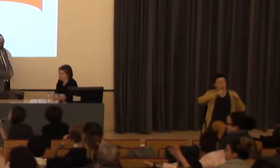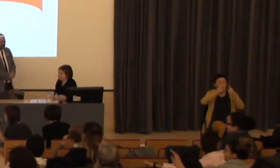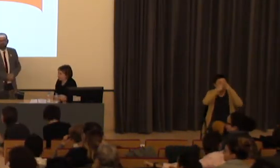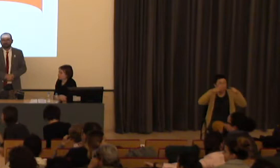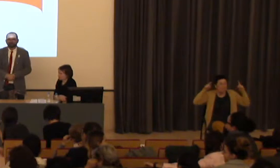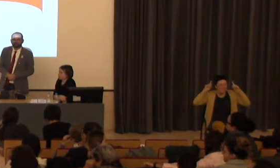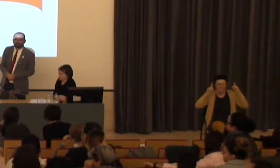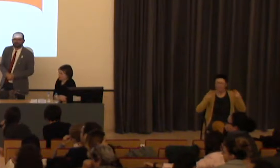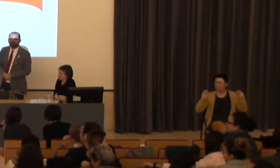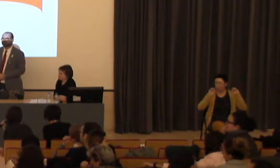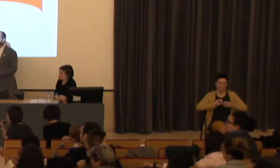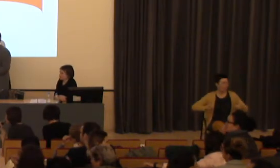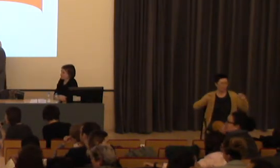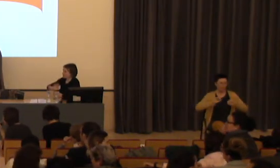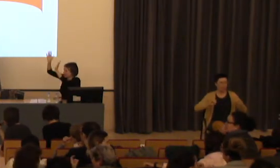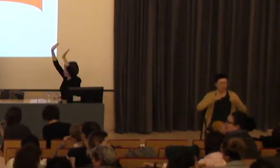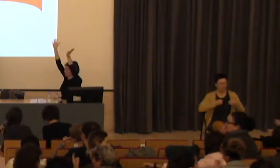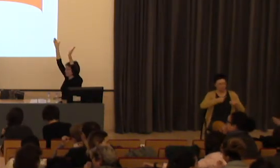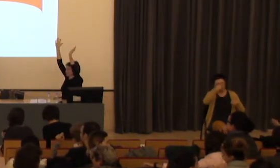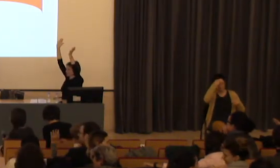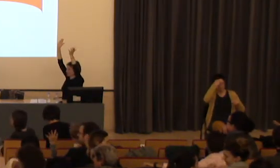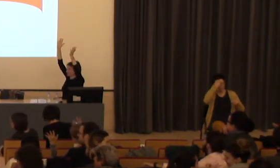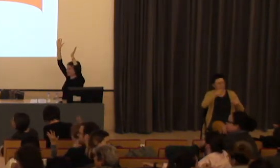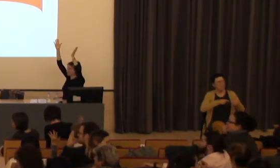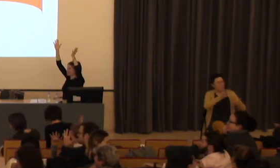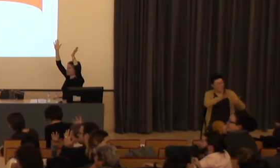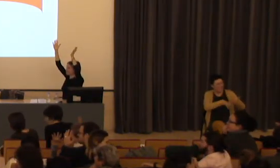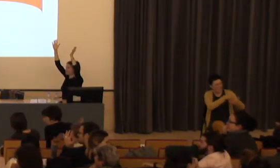no morirà mai la llengua de signes. La llengua de signes vivirà per sempre.